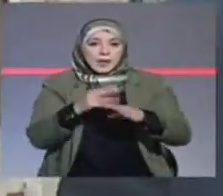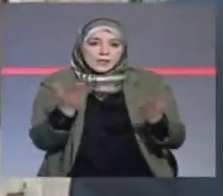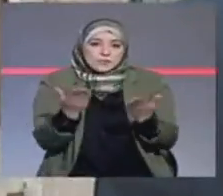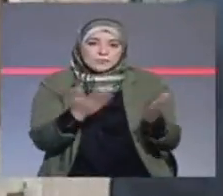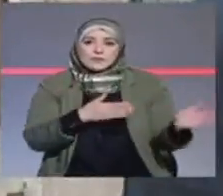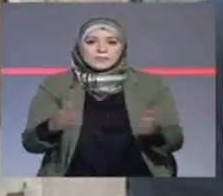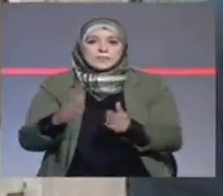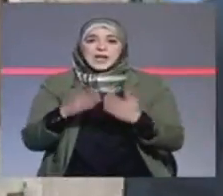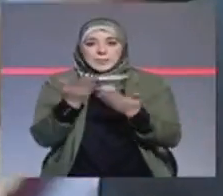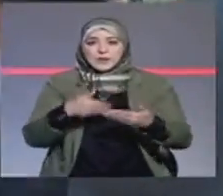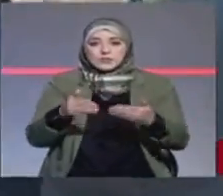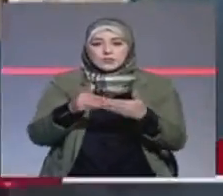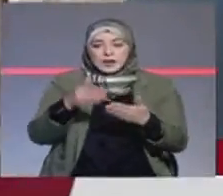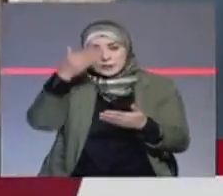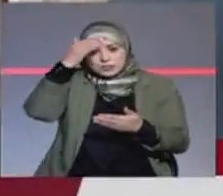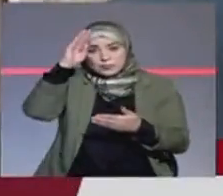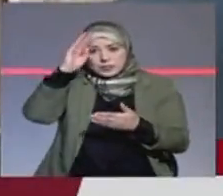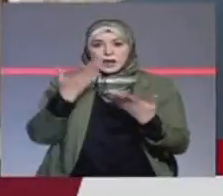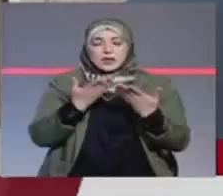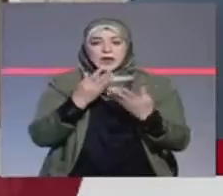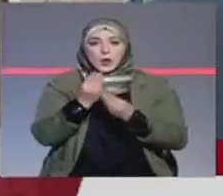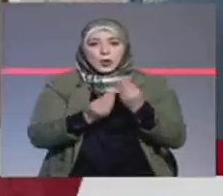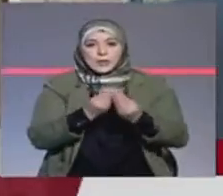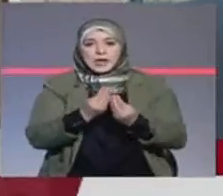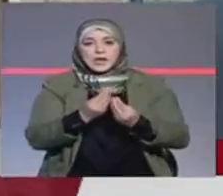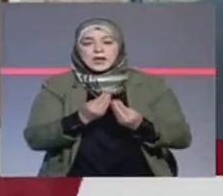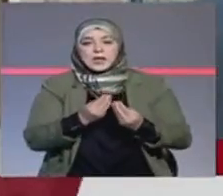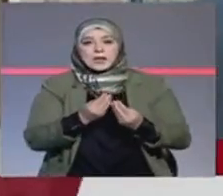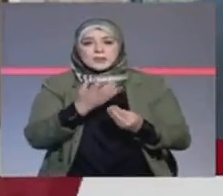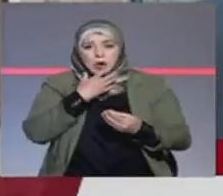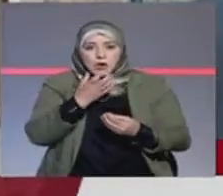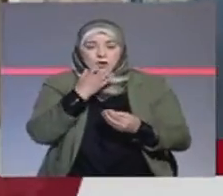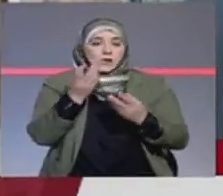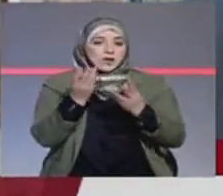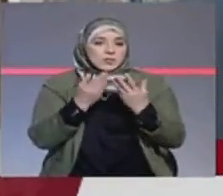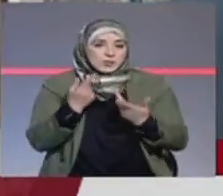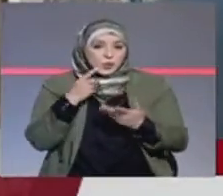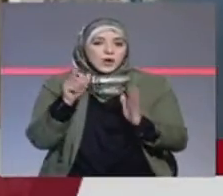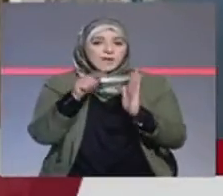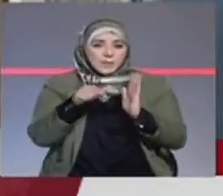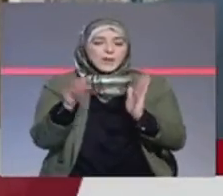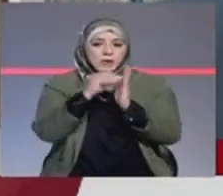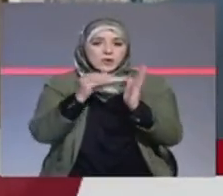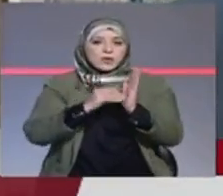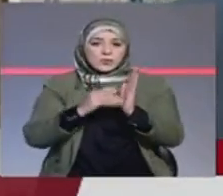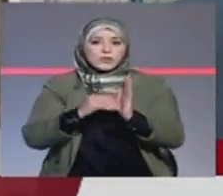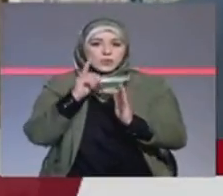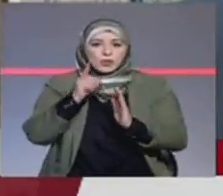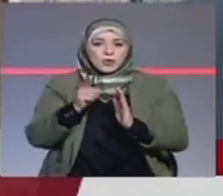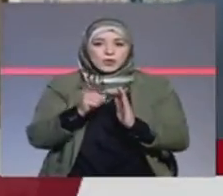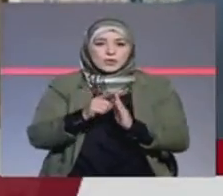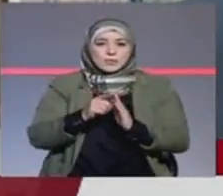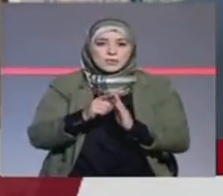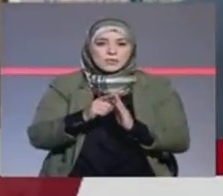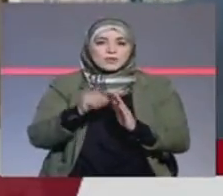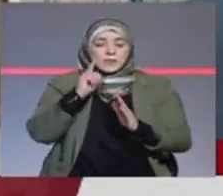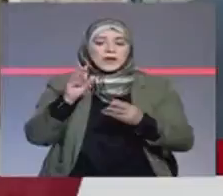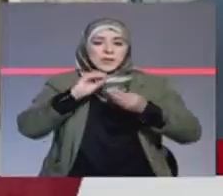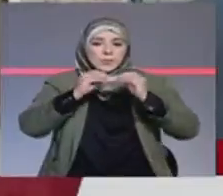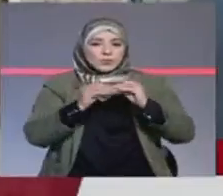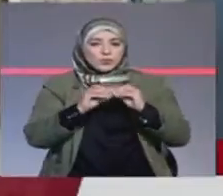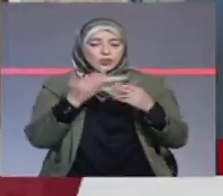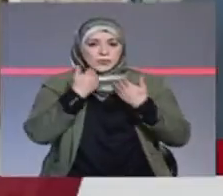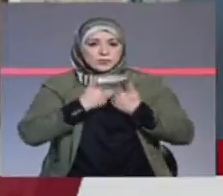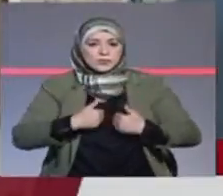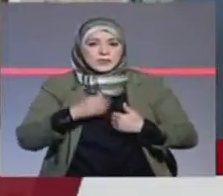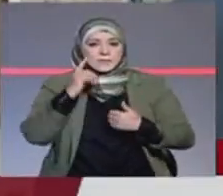ناحية العوارض ما عادش السخانة والكحة، توا ثما لي مودوتات تقولش عليها سندروم غريبال.